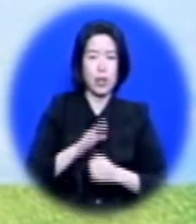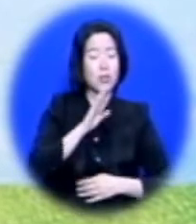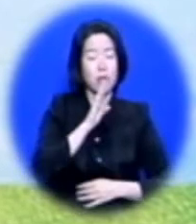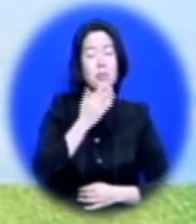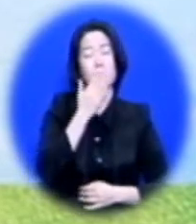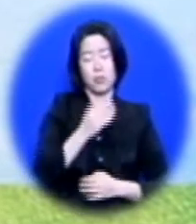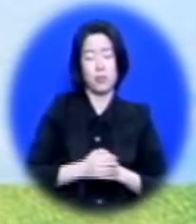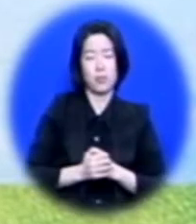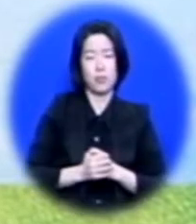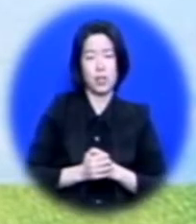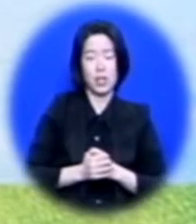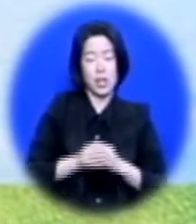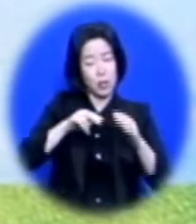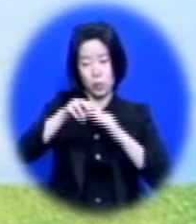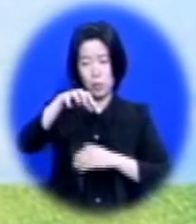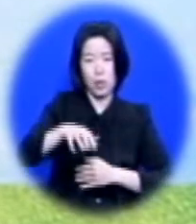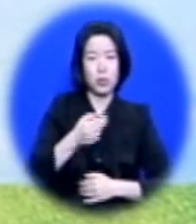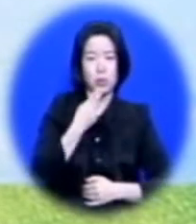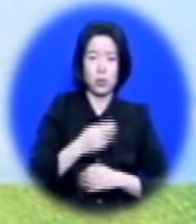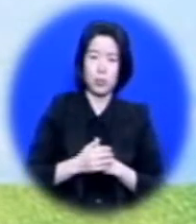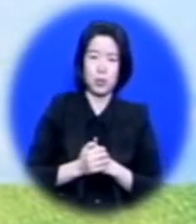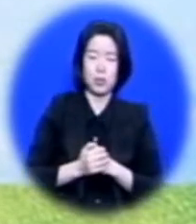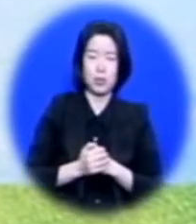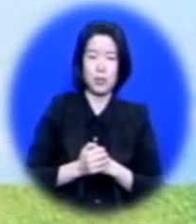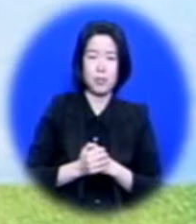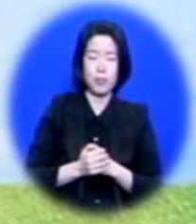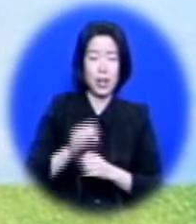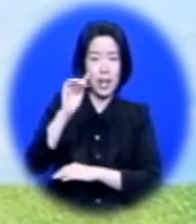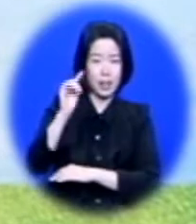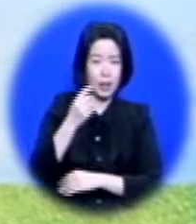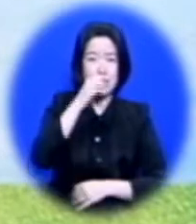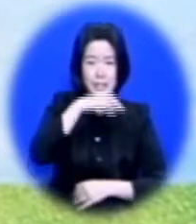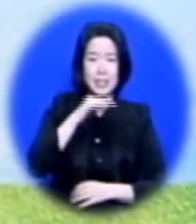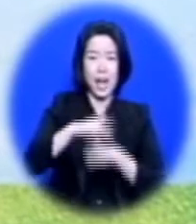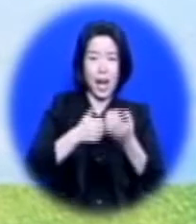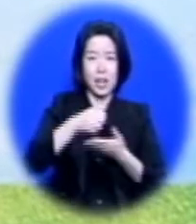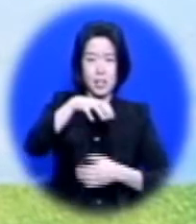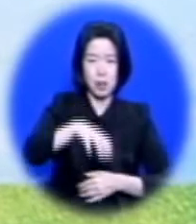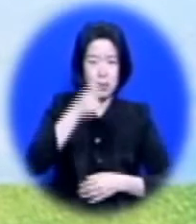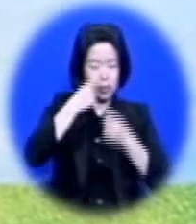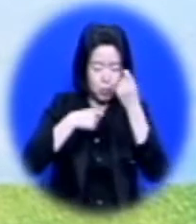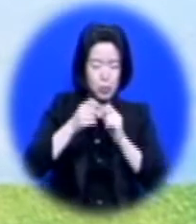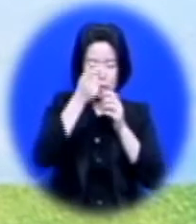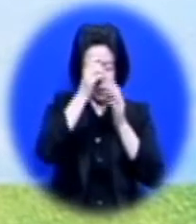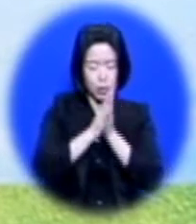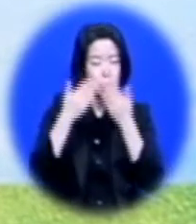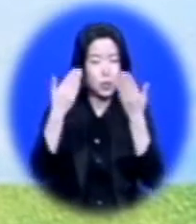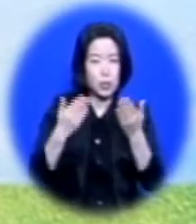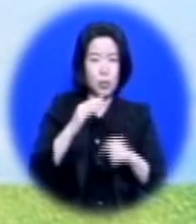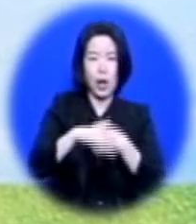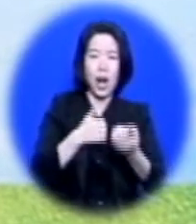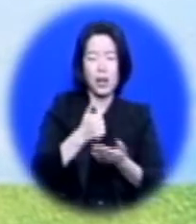그랬어요 예 도망갈 때도 없습니다 다윗은 그저 하나님 앞에 눈물로 기도하고 하나님께